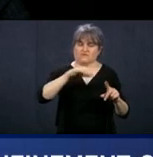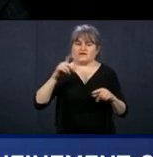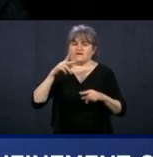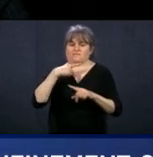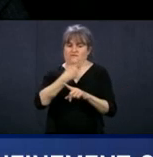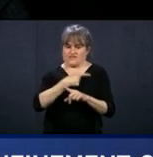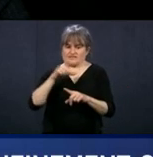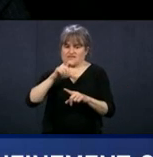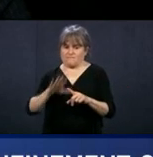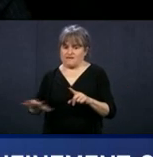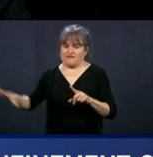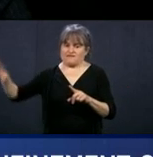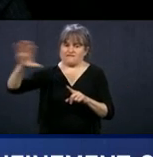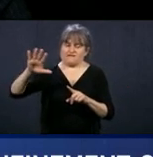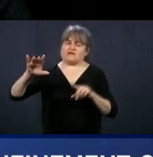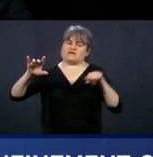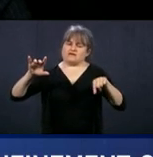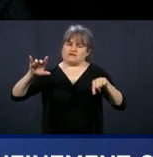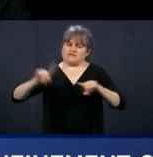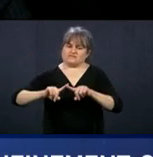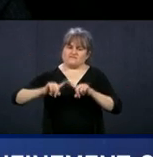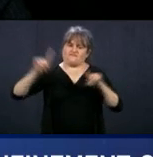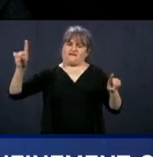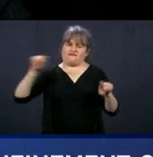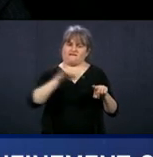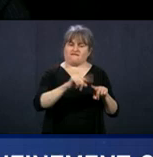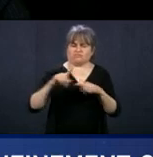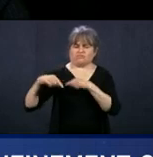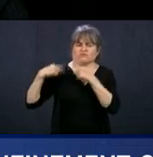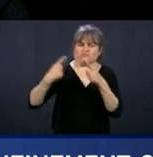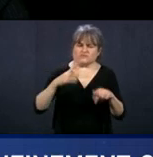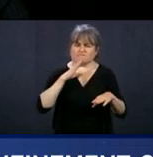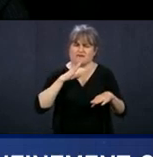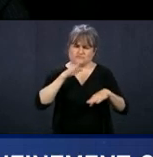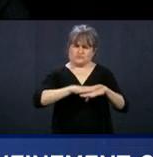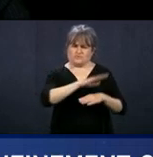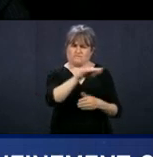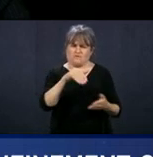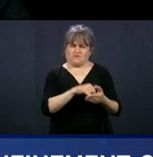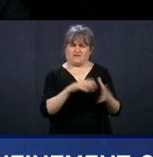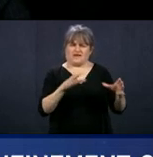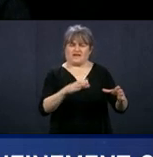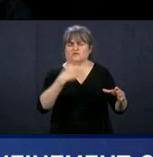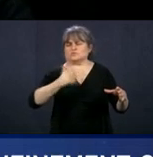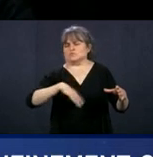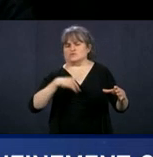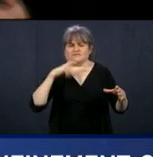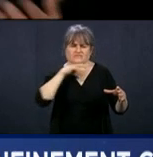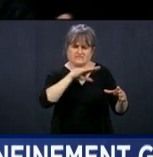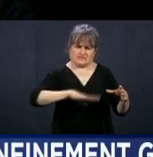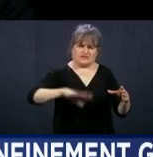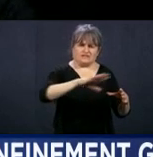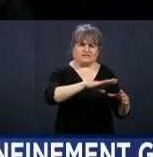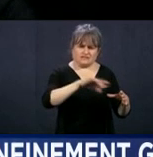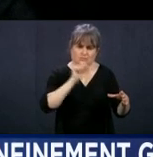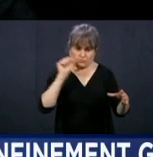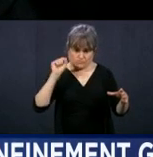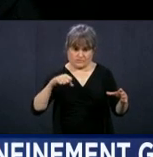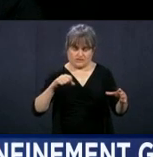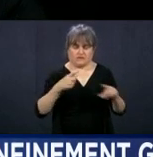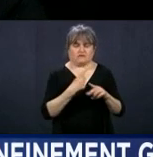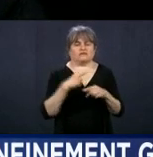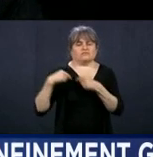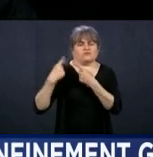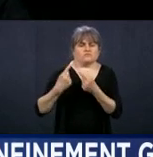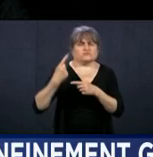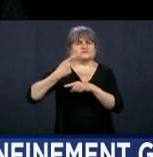depuis les derniers jours. Et ce qu'on fait, ça a débuté quand même il y a quelques temps. Là. On a quelques jours, même quelques semaines,